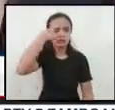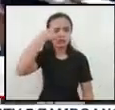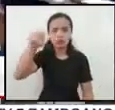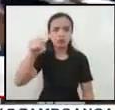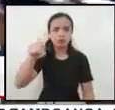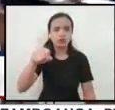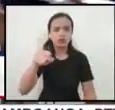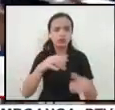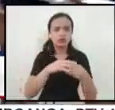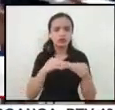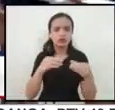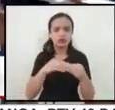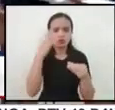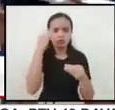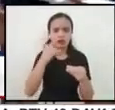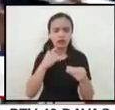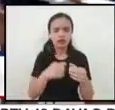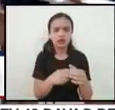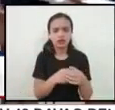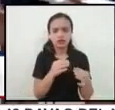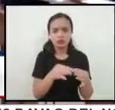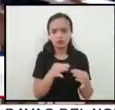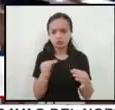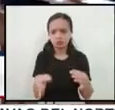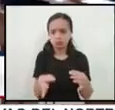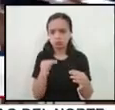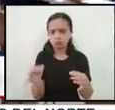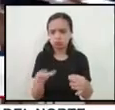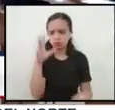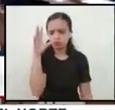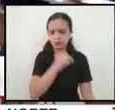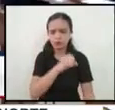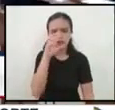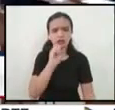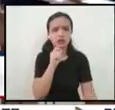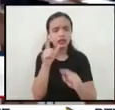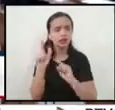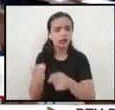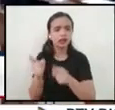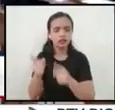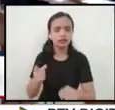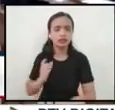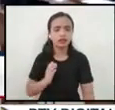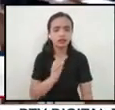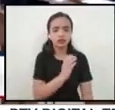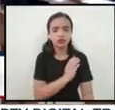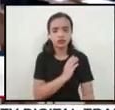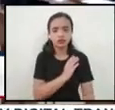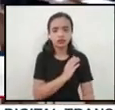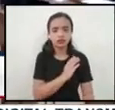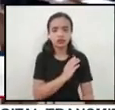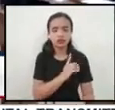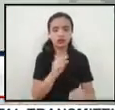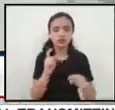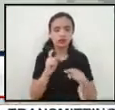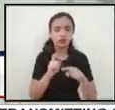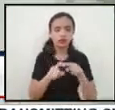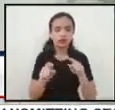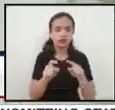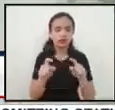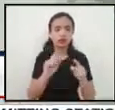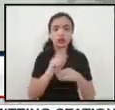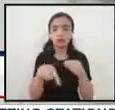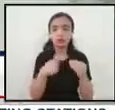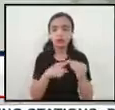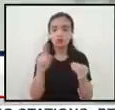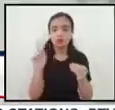paulit-ulit na pagliban sa joint hearings ng House Committee on Public Accounts at Committee on Suffrage and Electoral Reforms ukol sa umano'y